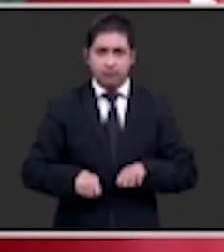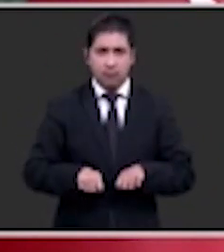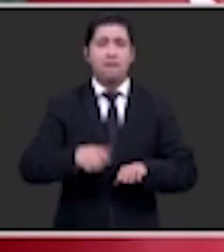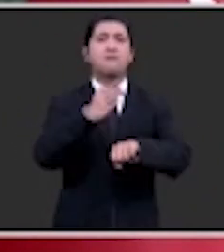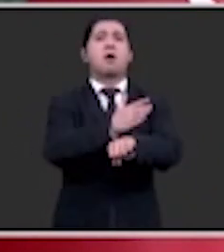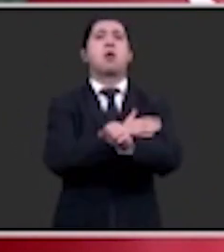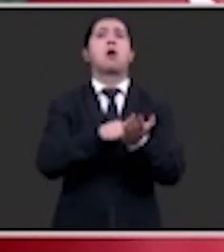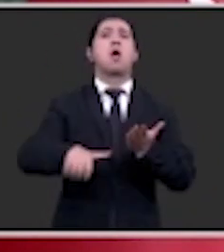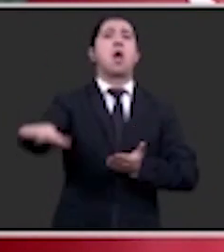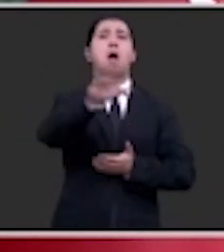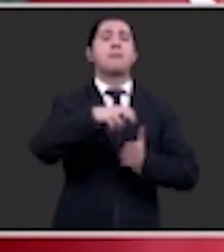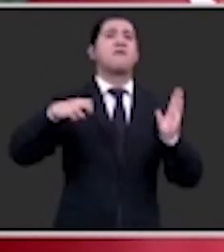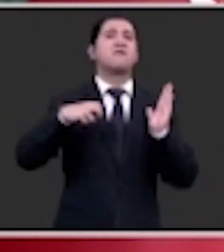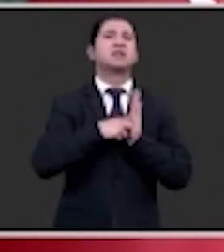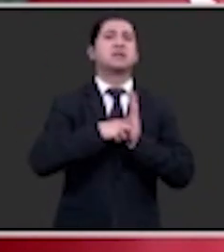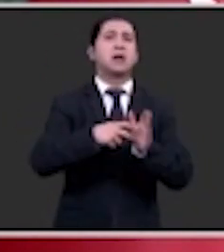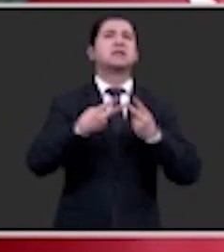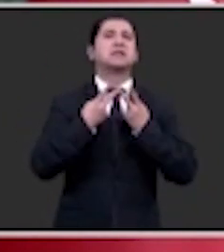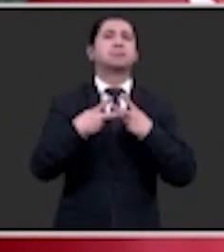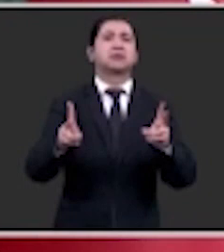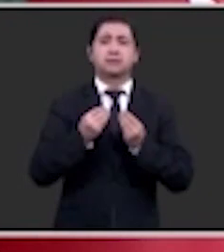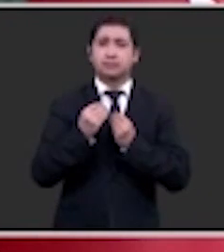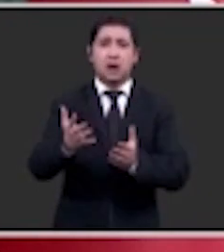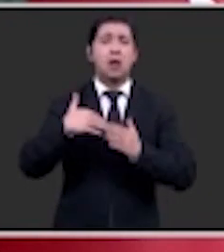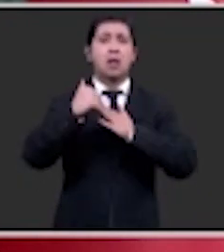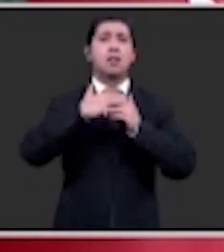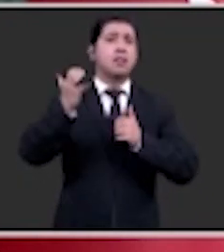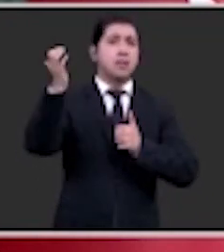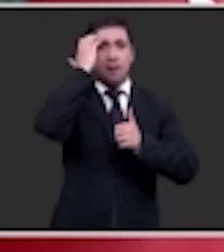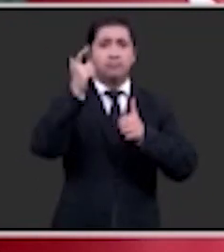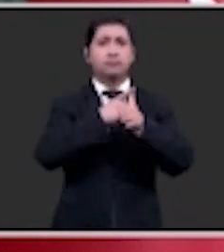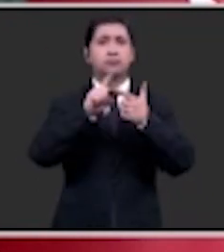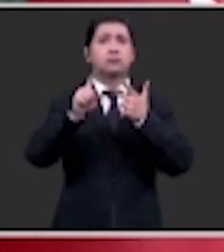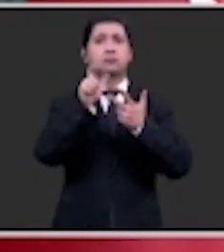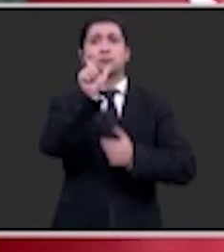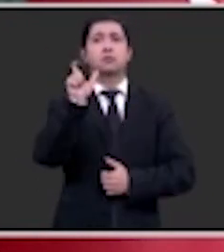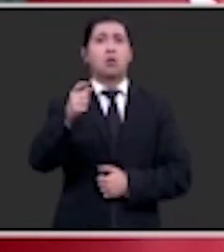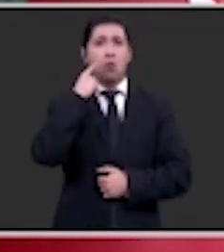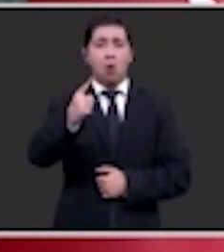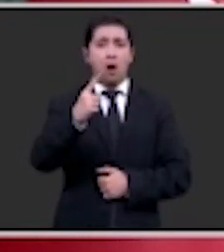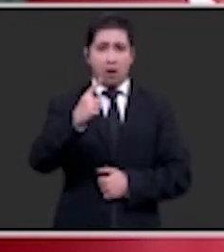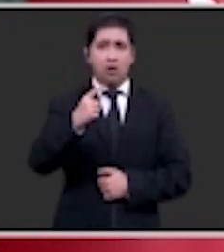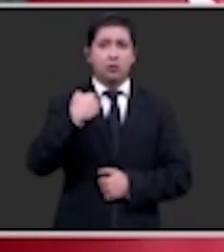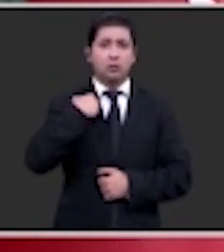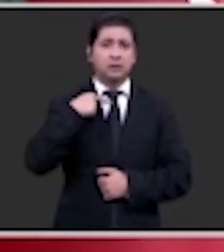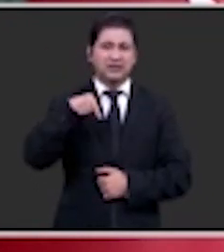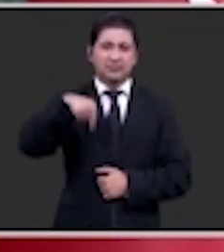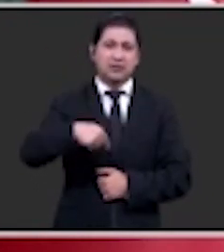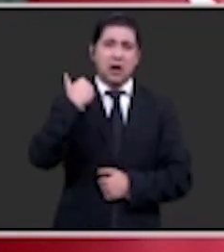vatandaşlarımıza vize serbestisi gibi temel başlıklarda artık ilerleme